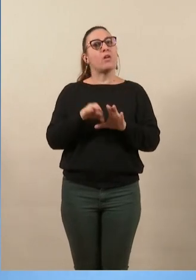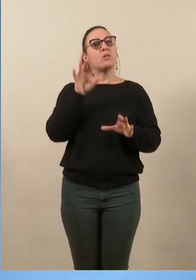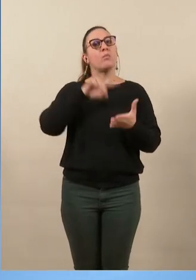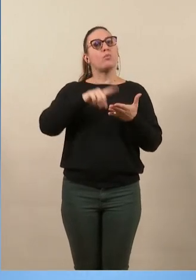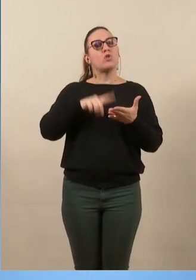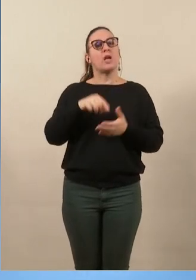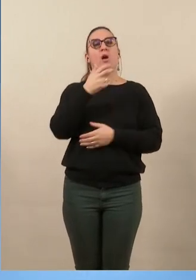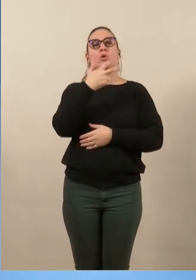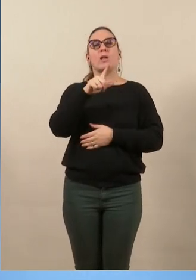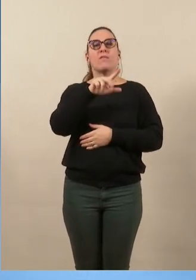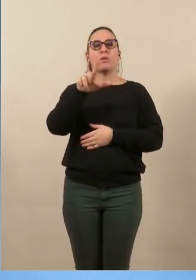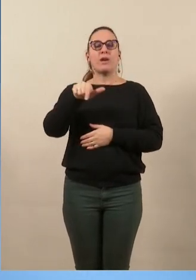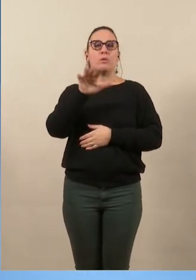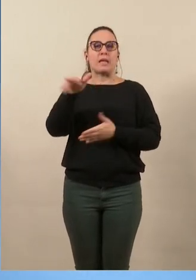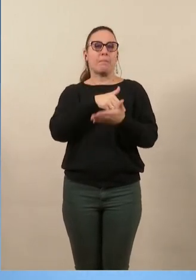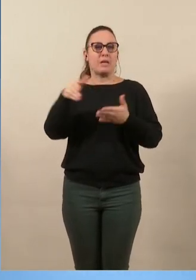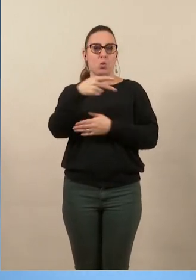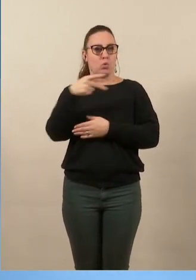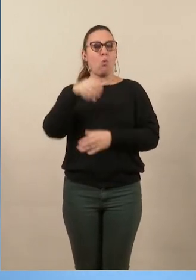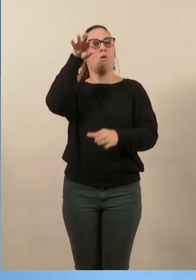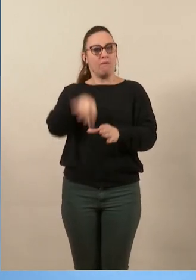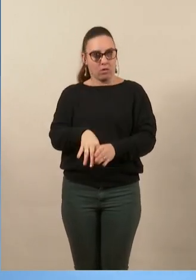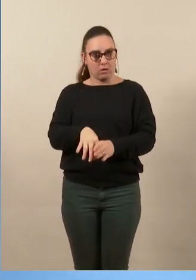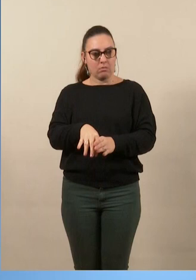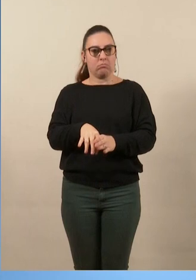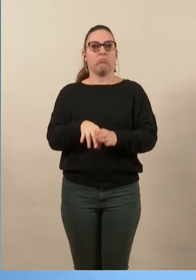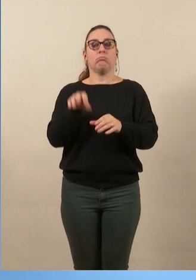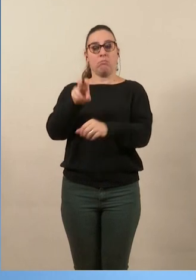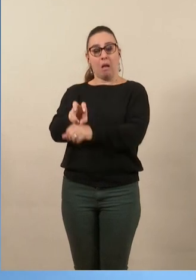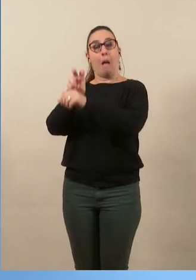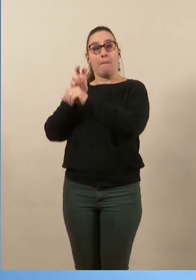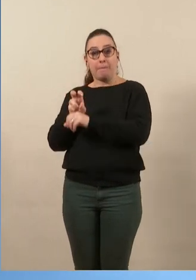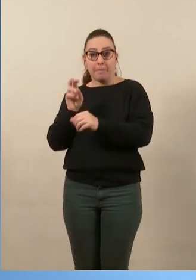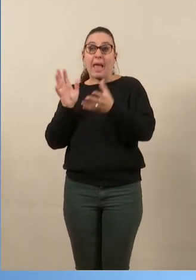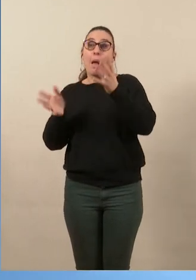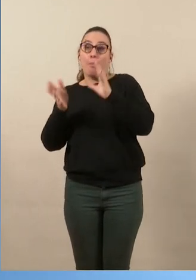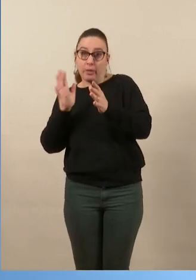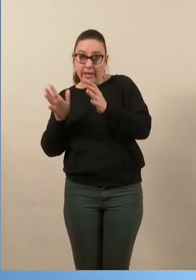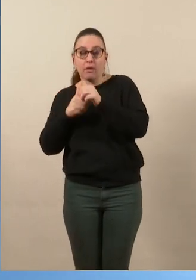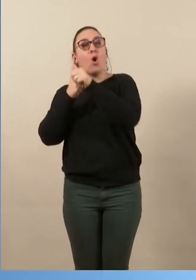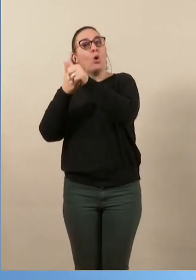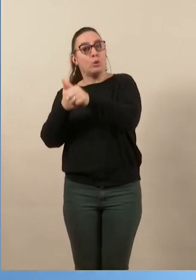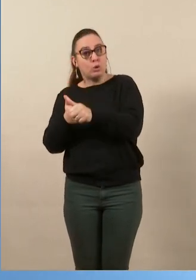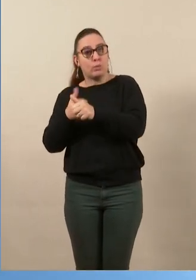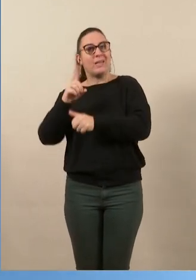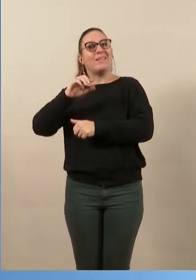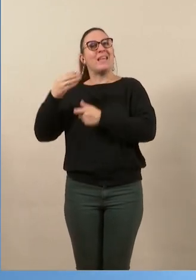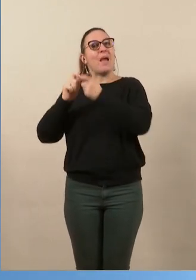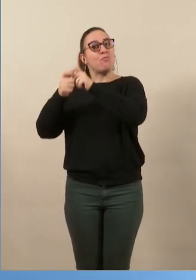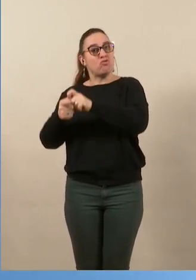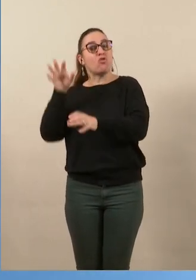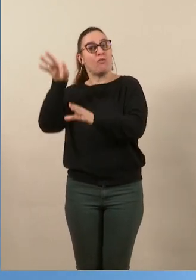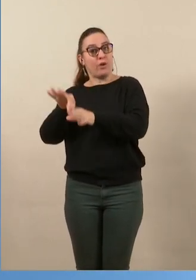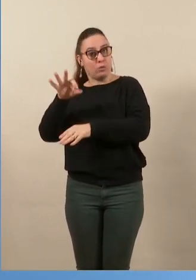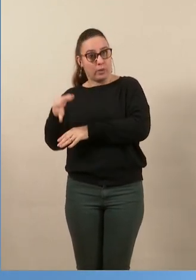de 323,5 million d'euros l'emprunt possible si la décision modificative du budget est votée